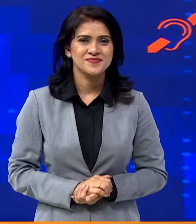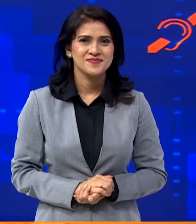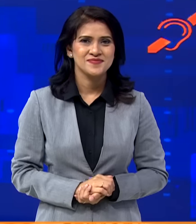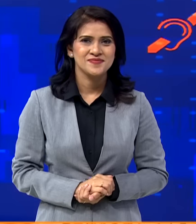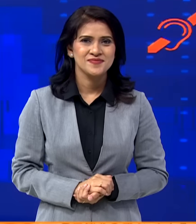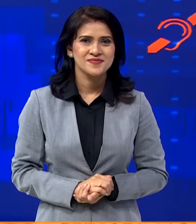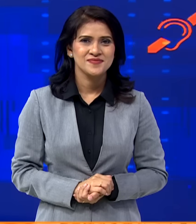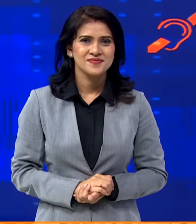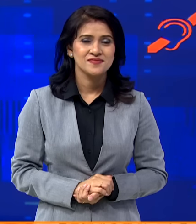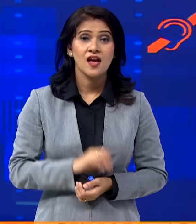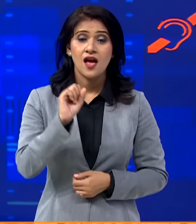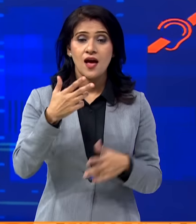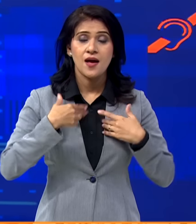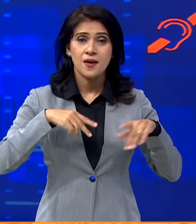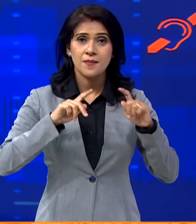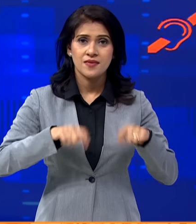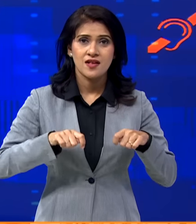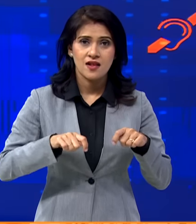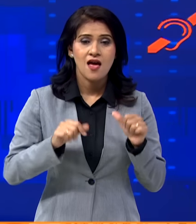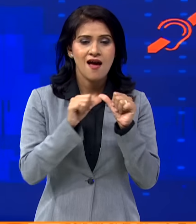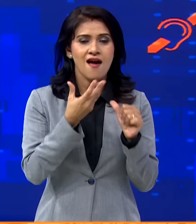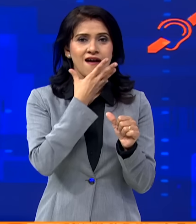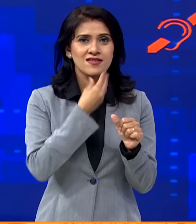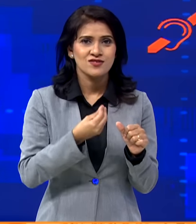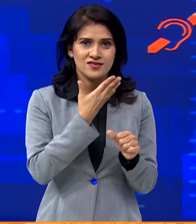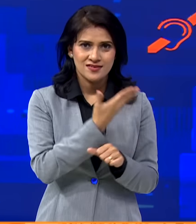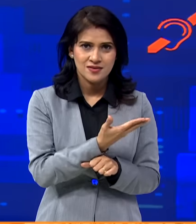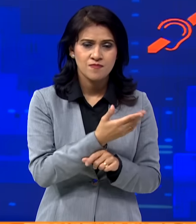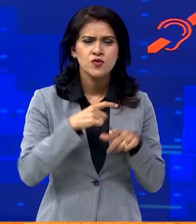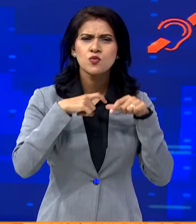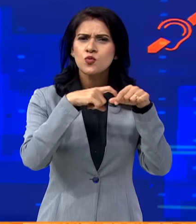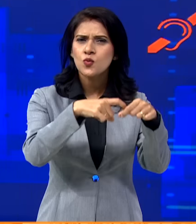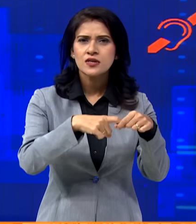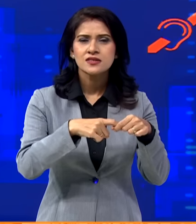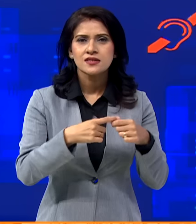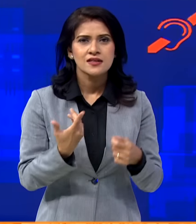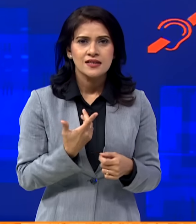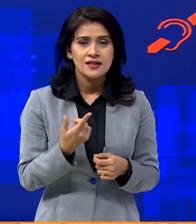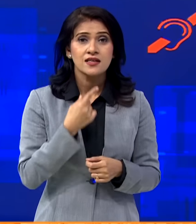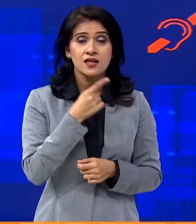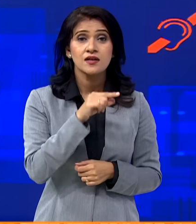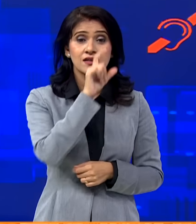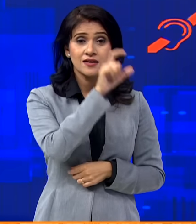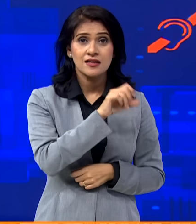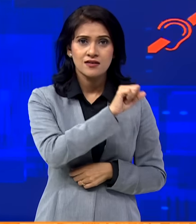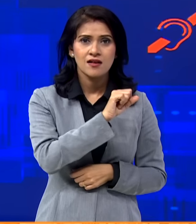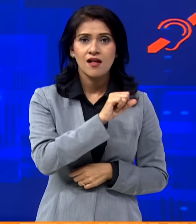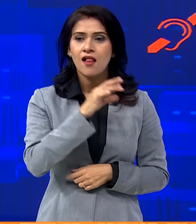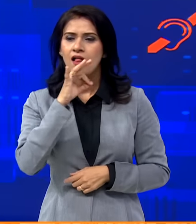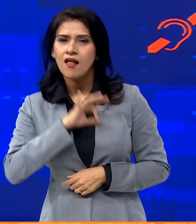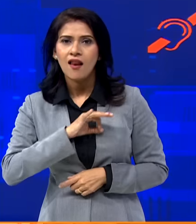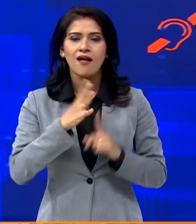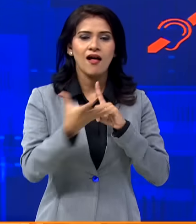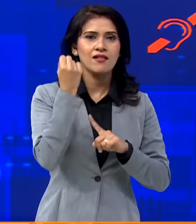इंसान आपकी अदालत में आचार्य प्रमोद कृष्णम पर इल्जाम है कि ये मौका परस्त